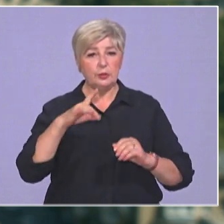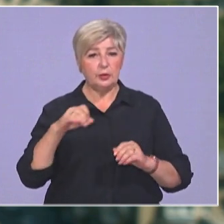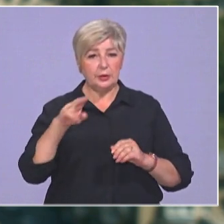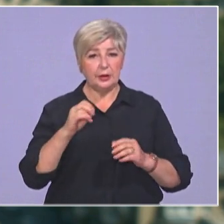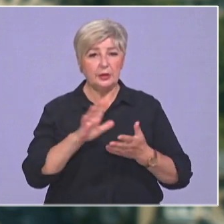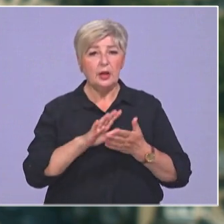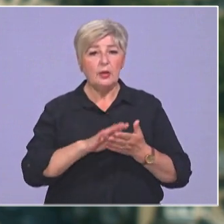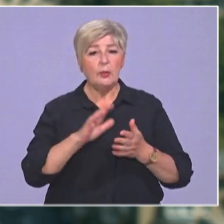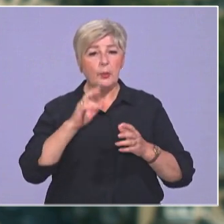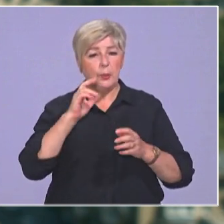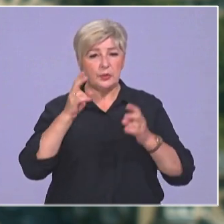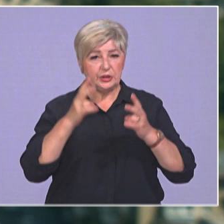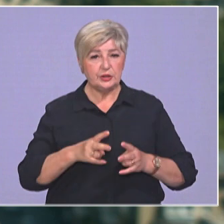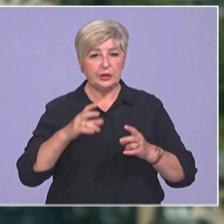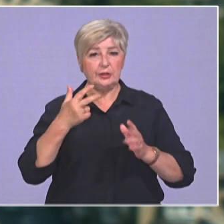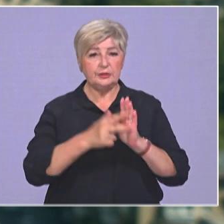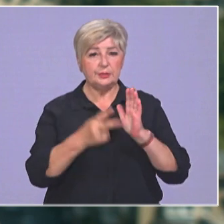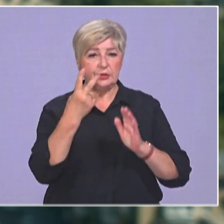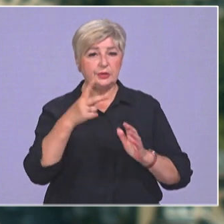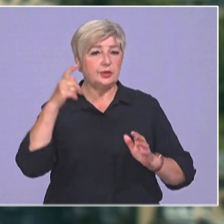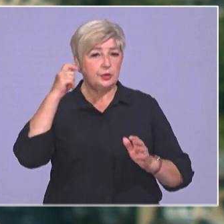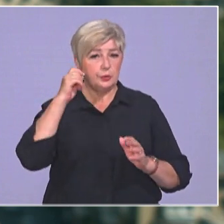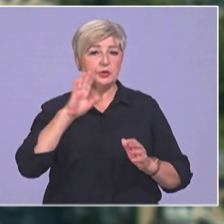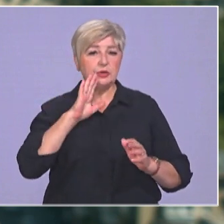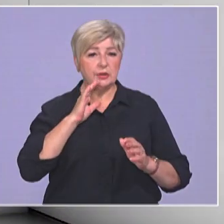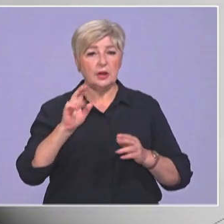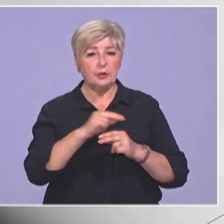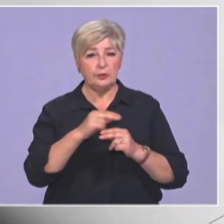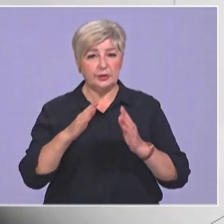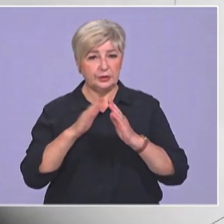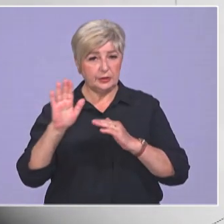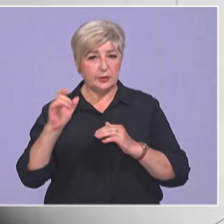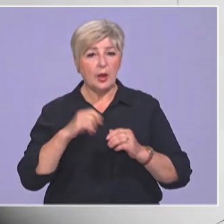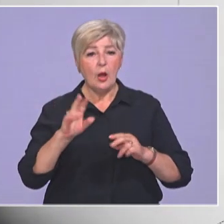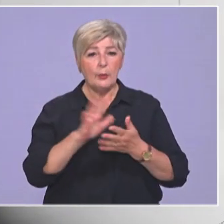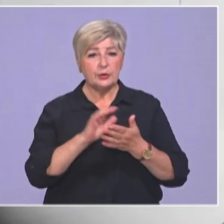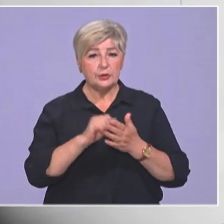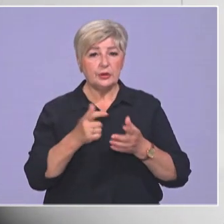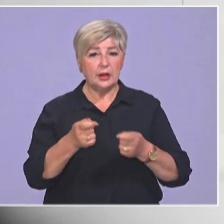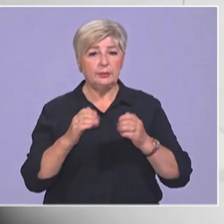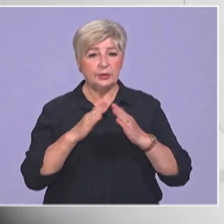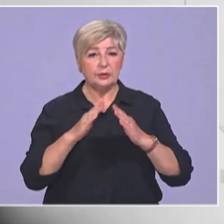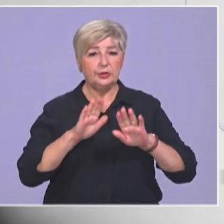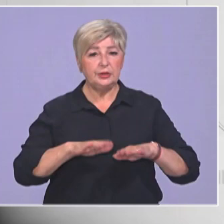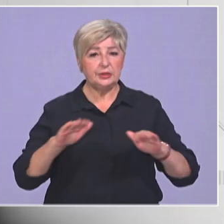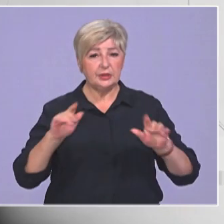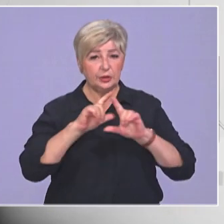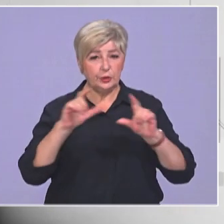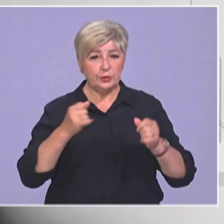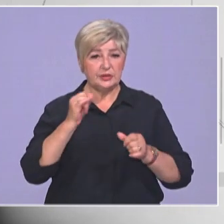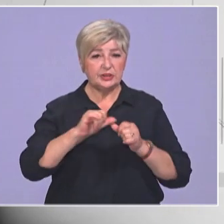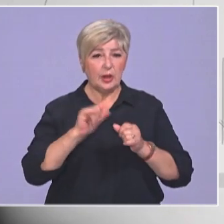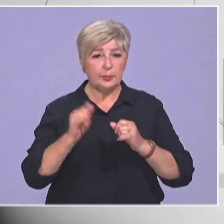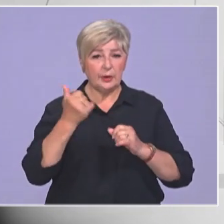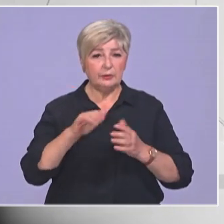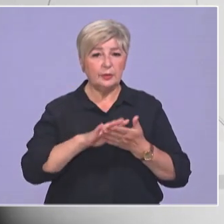Постраждала 82-річна жінка. Лікуватиметься амбулаторно. Пошкоджені адмінбудівля, дитсадок, заправка. По Понівечині